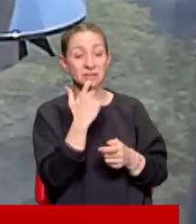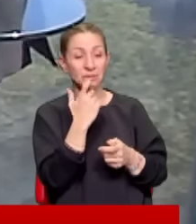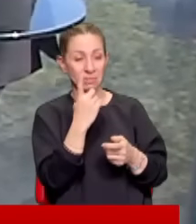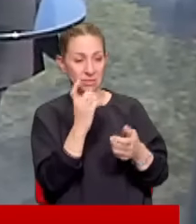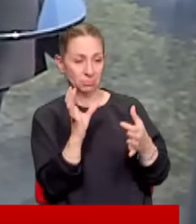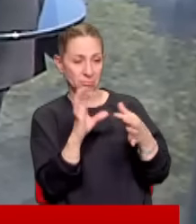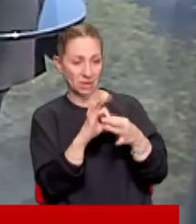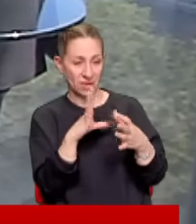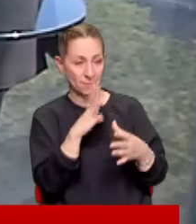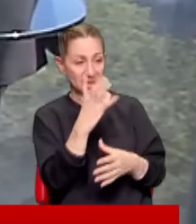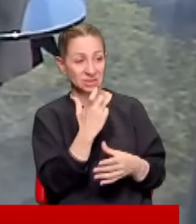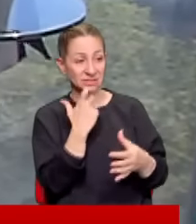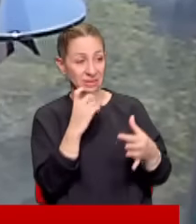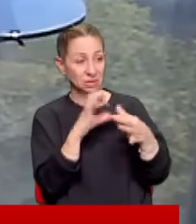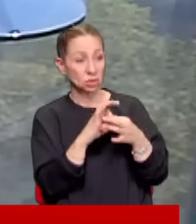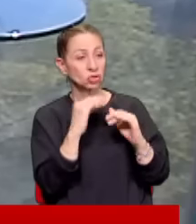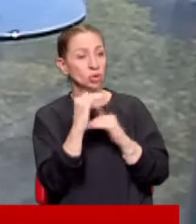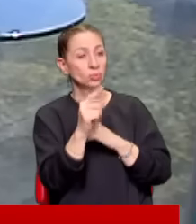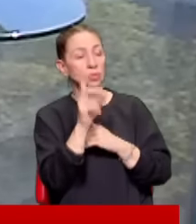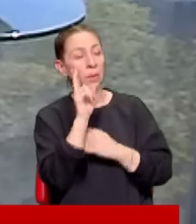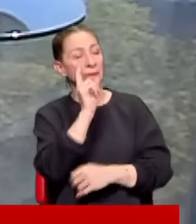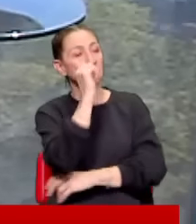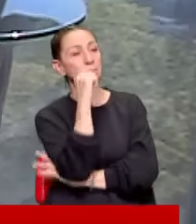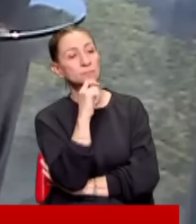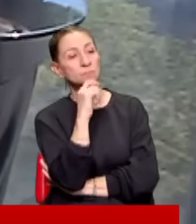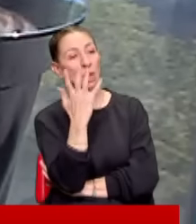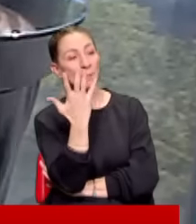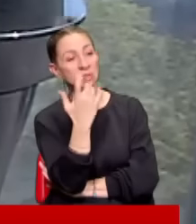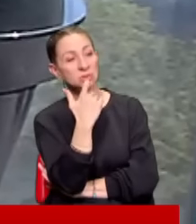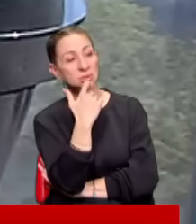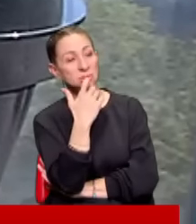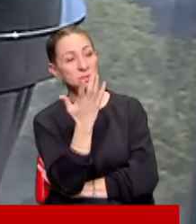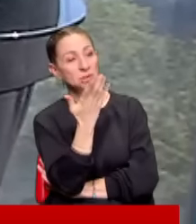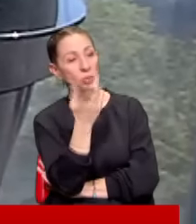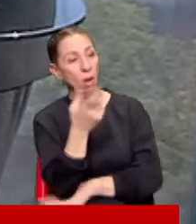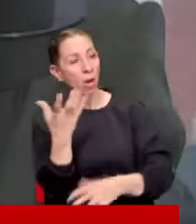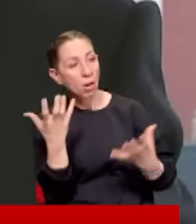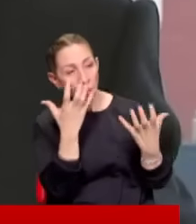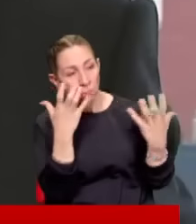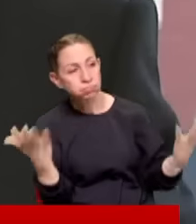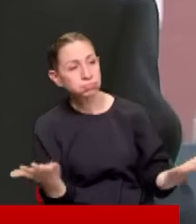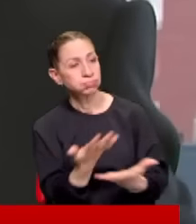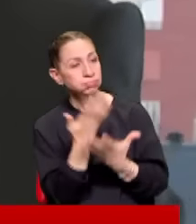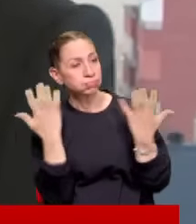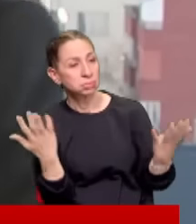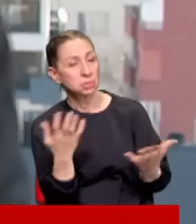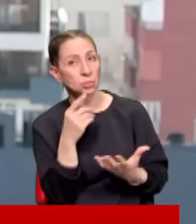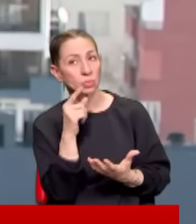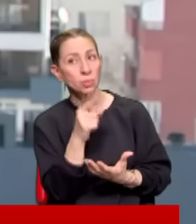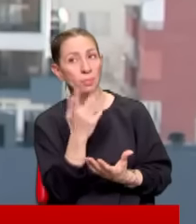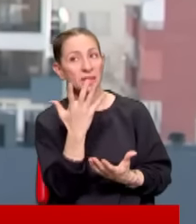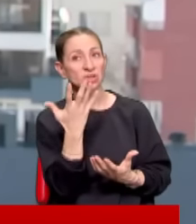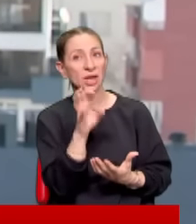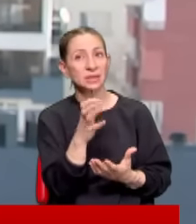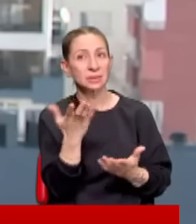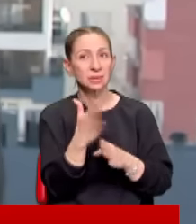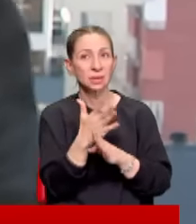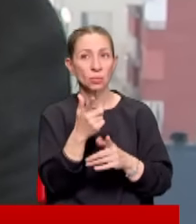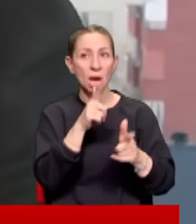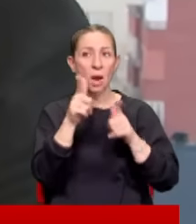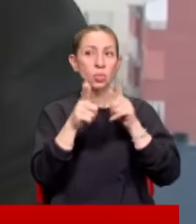var. 5 yıllık ilişkide toplum şuna baktı. Ya kardeşim 5 yıldır niye bu kadar övdünüz? Bu 5 aydır da niye bu